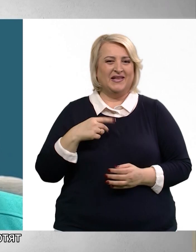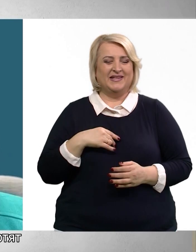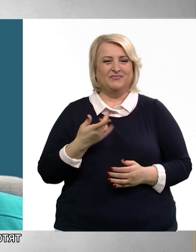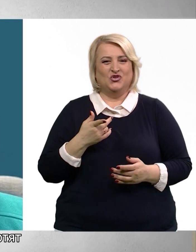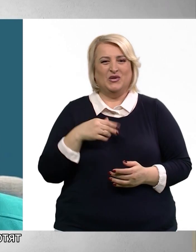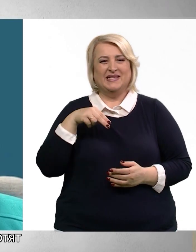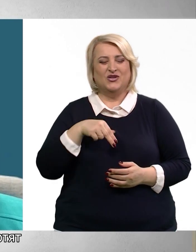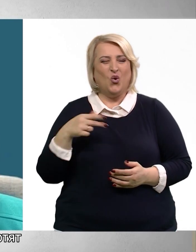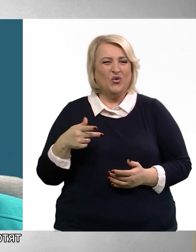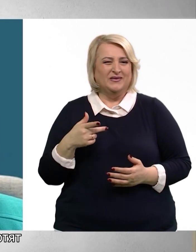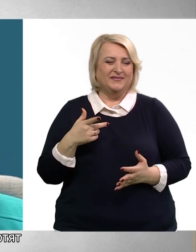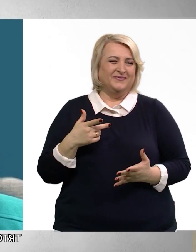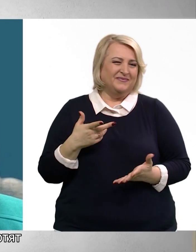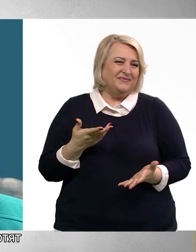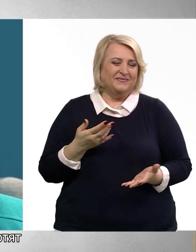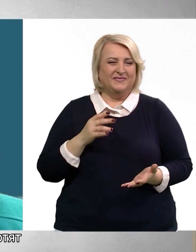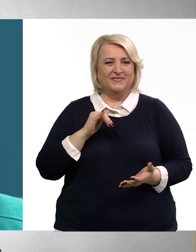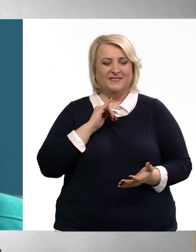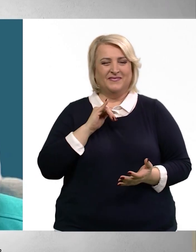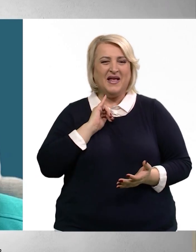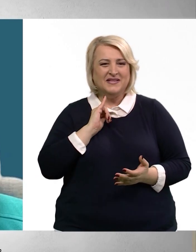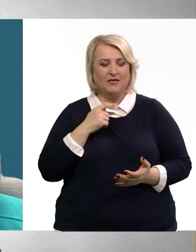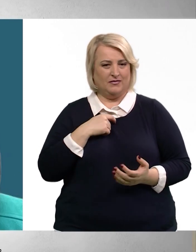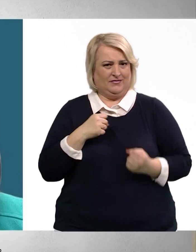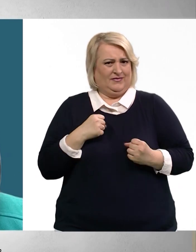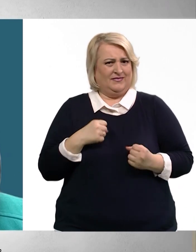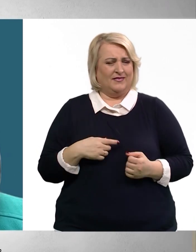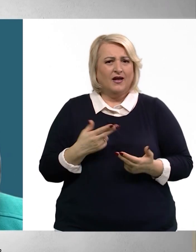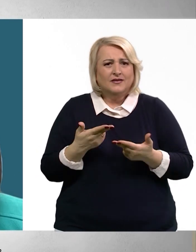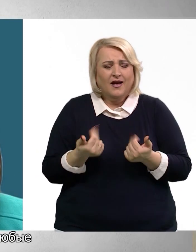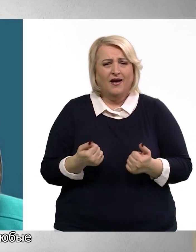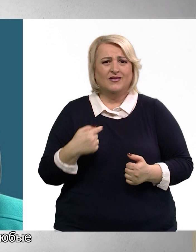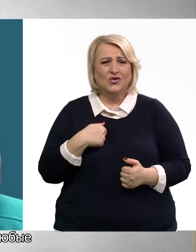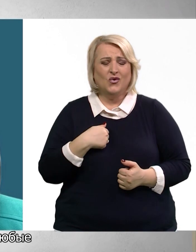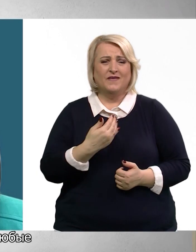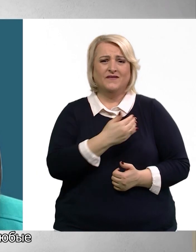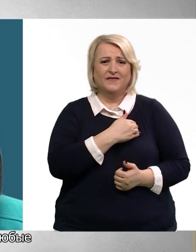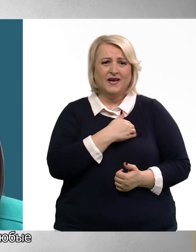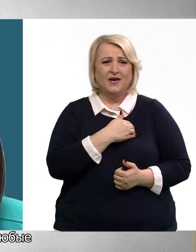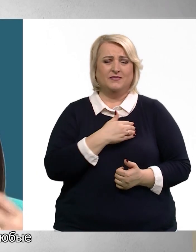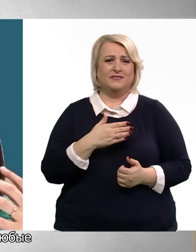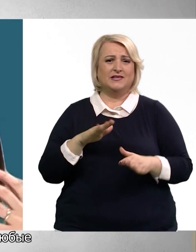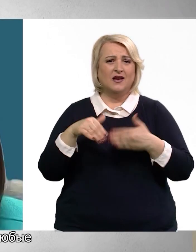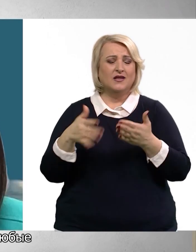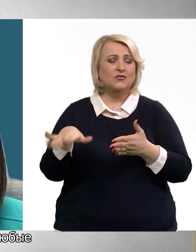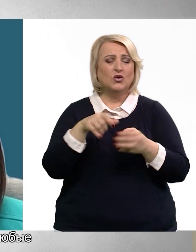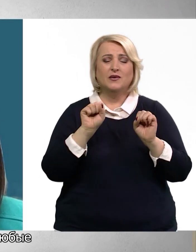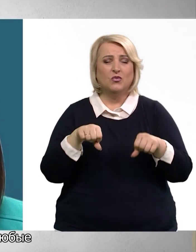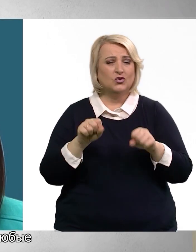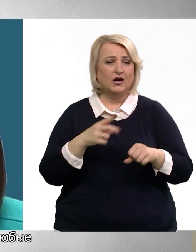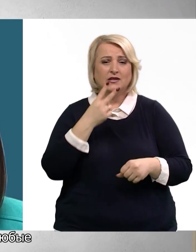îmi zice că vrea TikTok sau ceva, mă cam ia cu teama. Exact. Noi vrem să le dăm